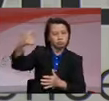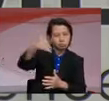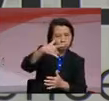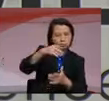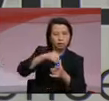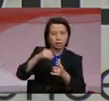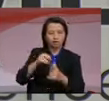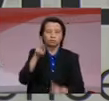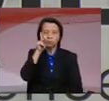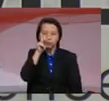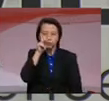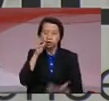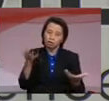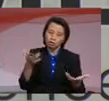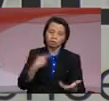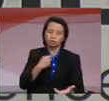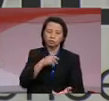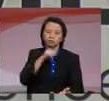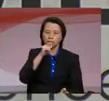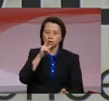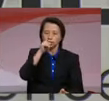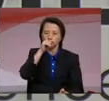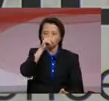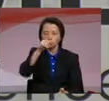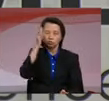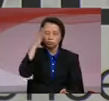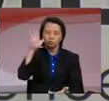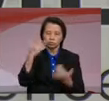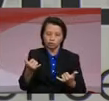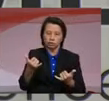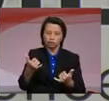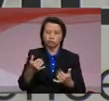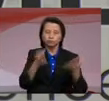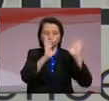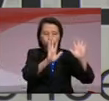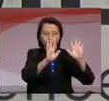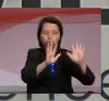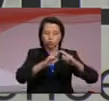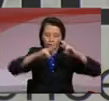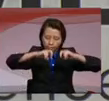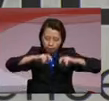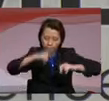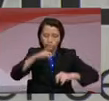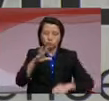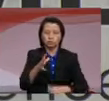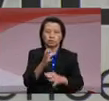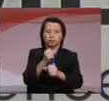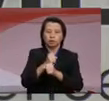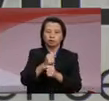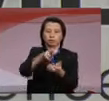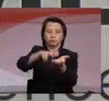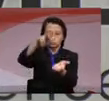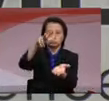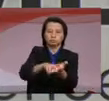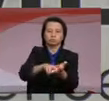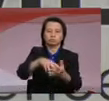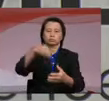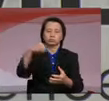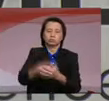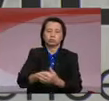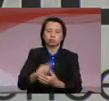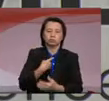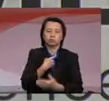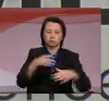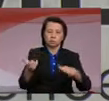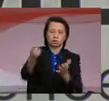ataupun di Kedah. Jadi kita tak pasti setakat ni, kita tunggu penyiasatan kita untuk mendapatkan kesahihan dalam